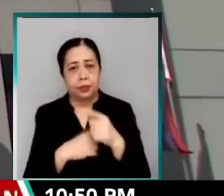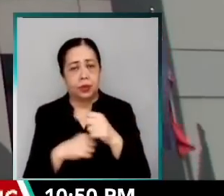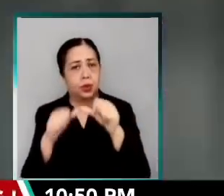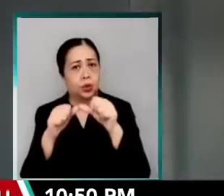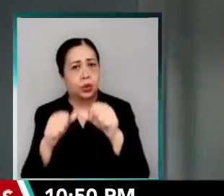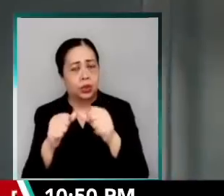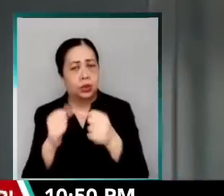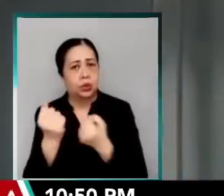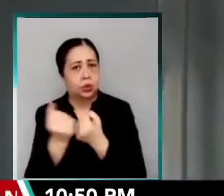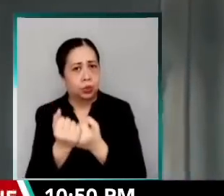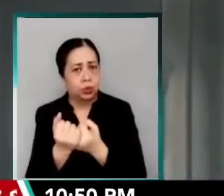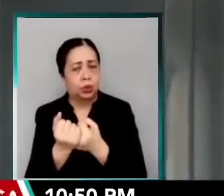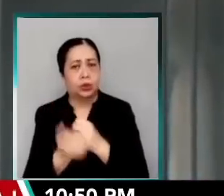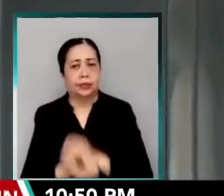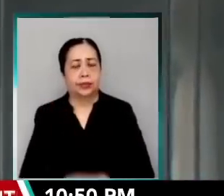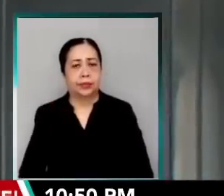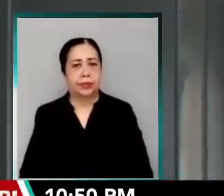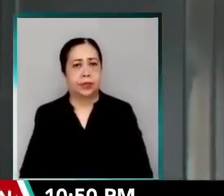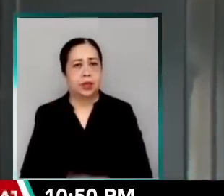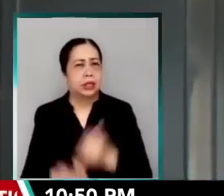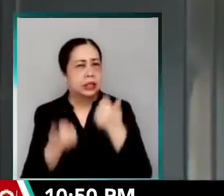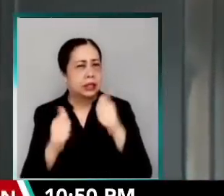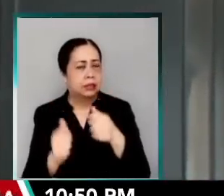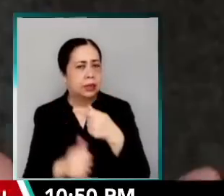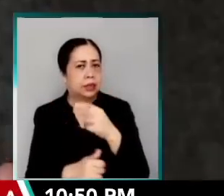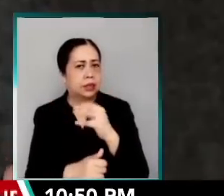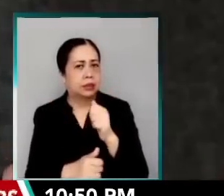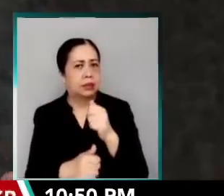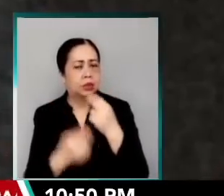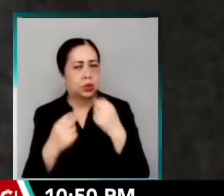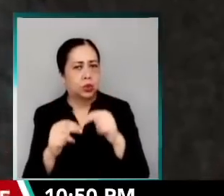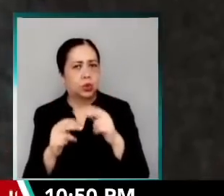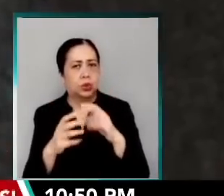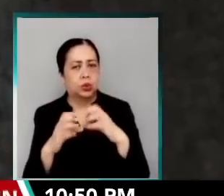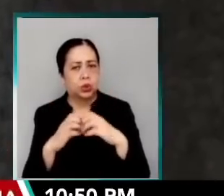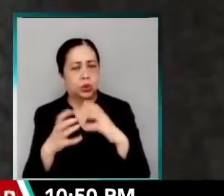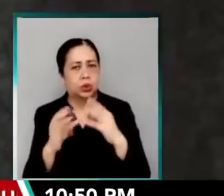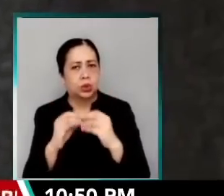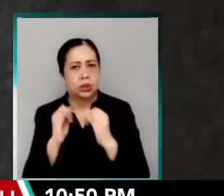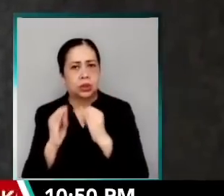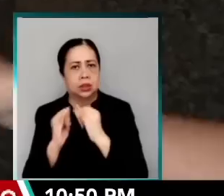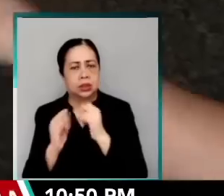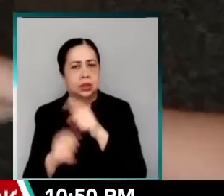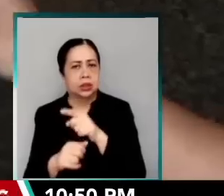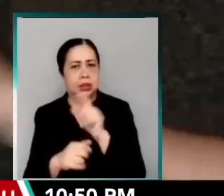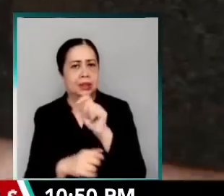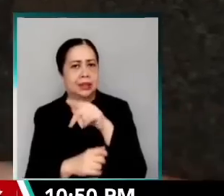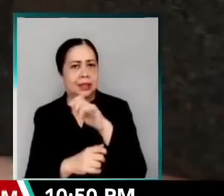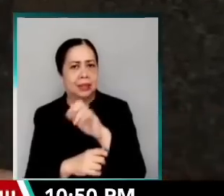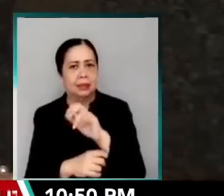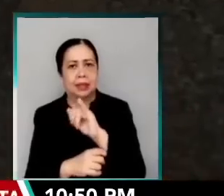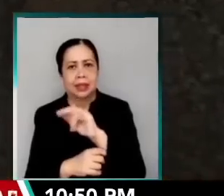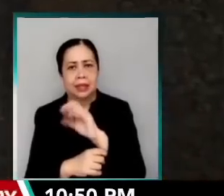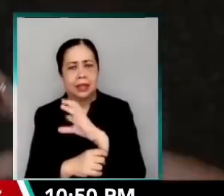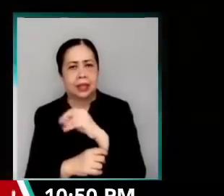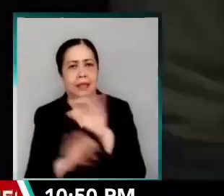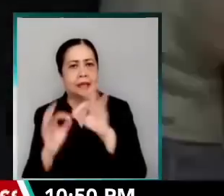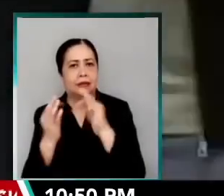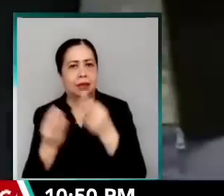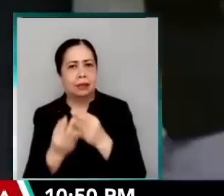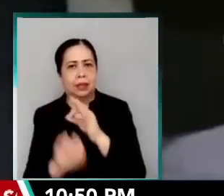suporta. Sinusubukan pa ng GMA Integrated News na makuha ang panig ng Tape Inc. at ng Pamilya